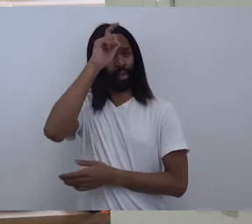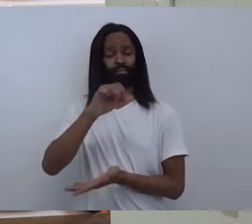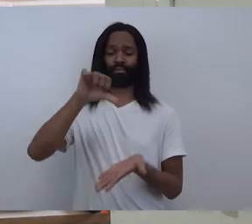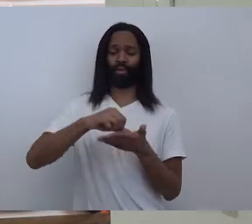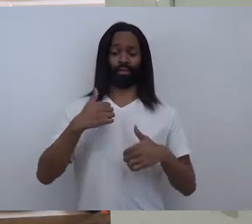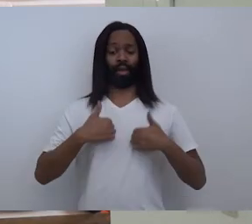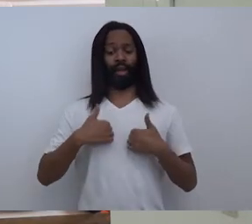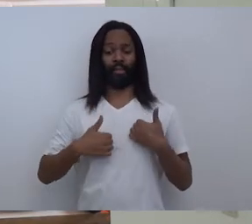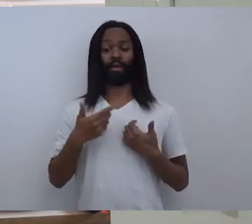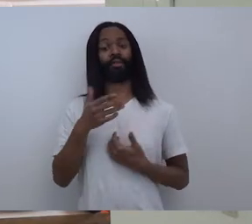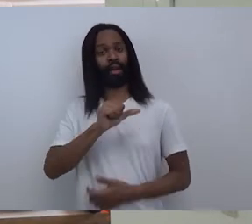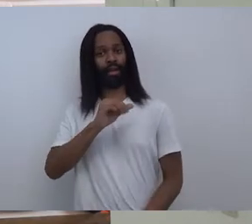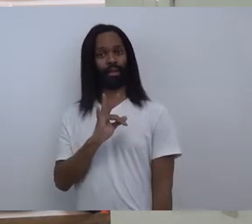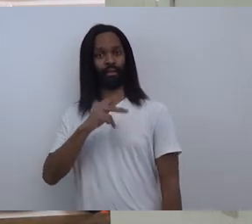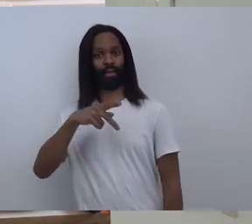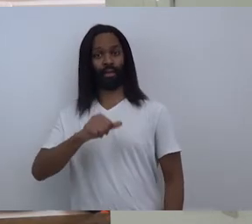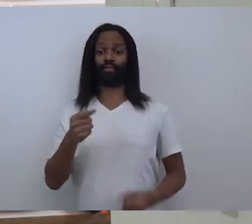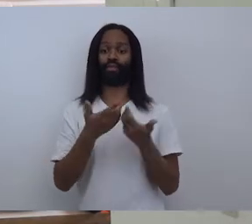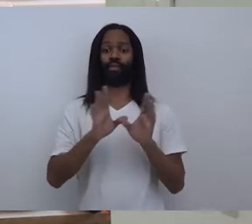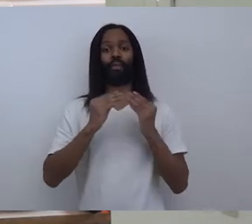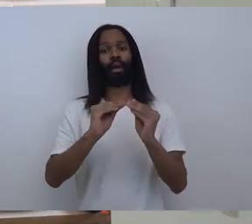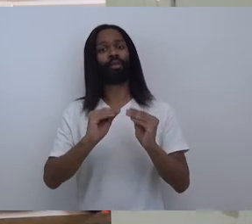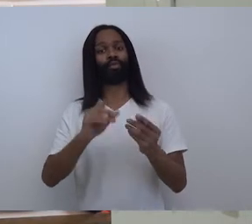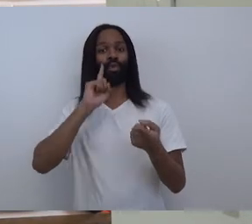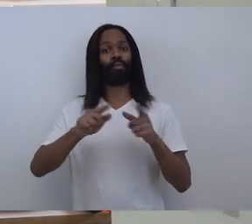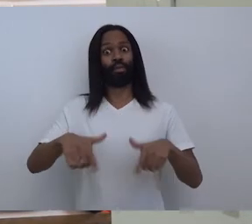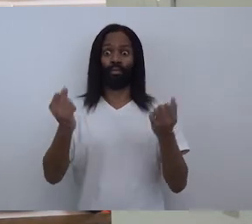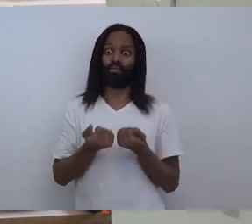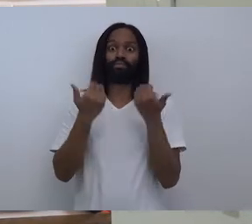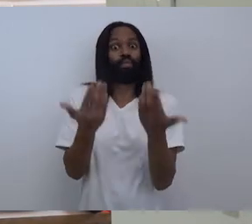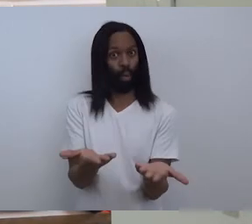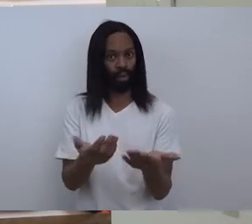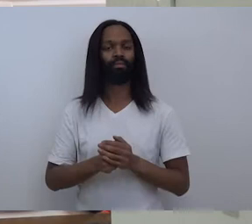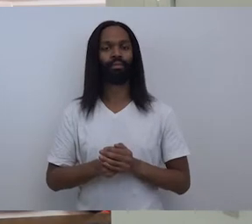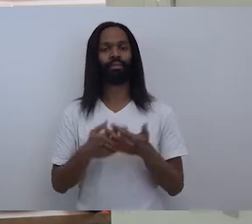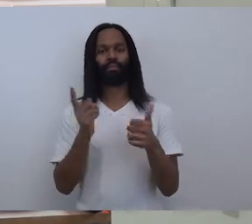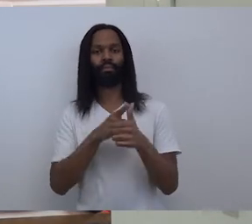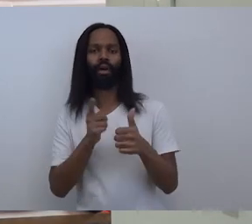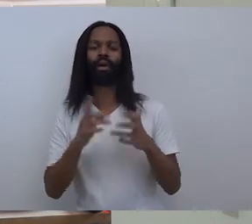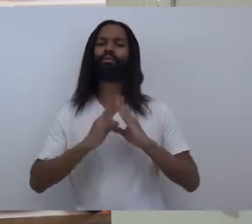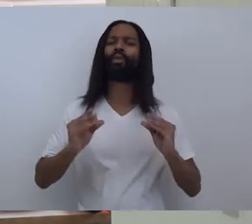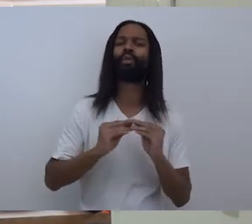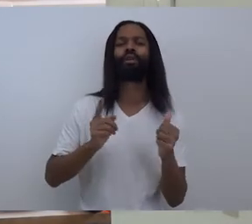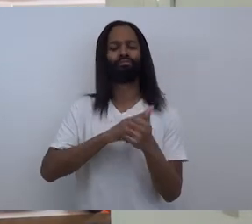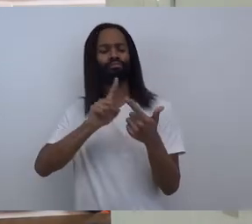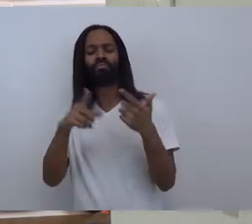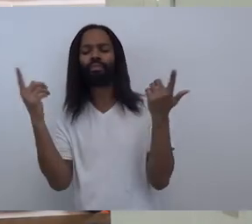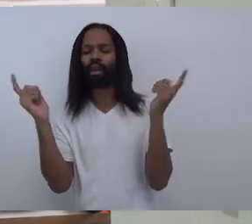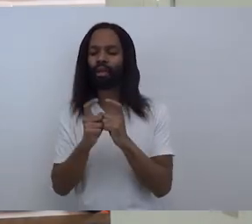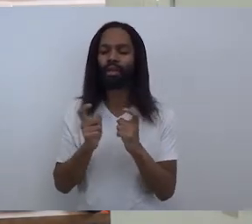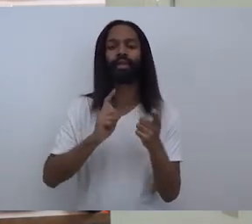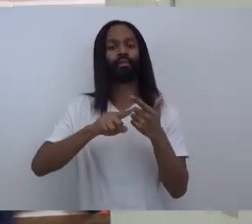S'entrave pas de Verdun propose diverses formations dans le domaine du bâtiment, essentiellement seconde œuvre,